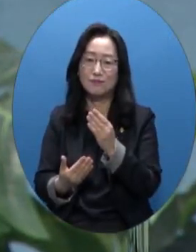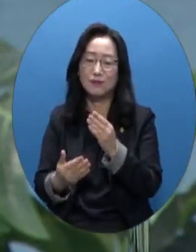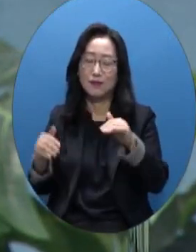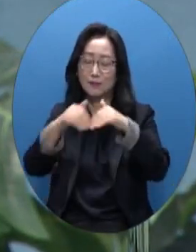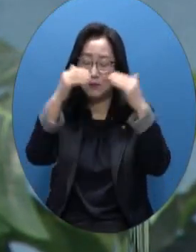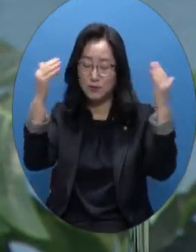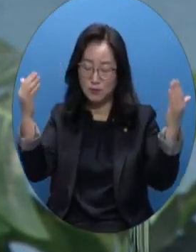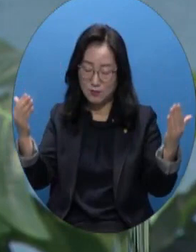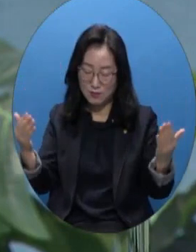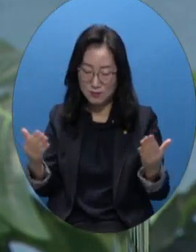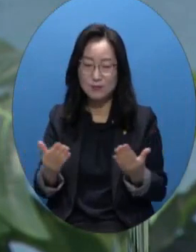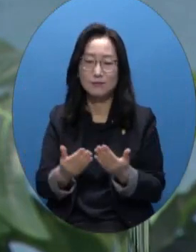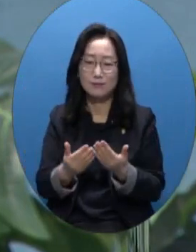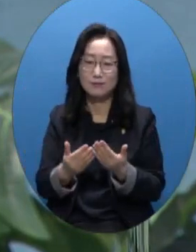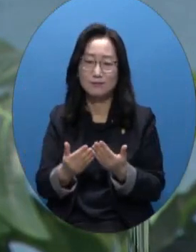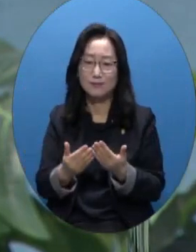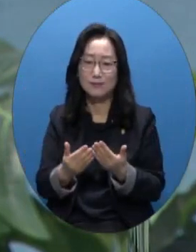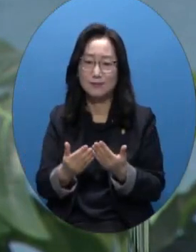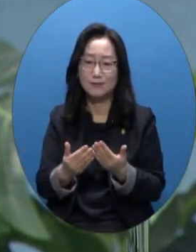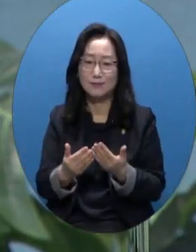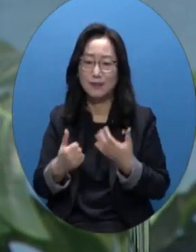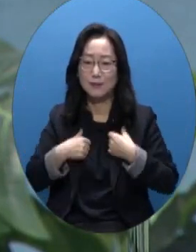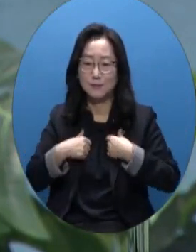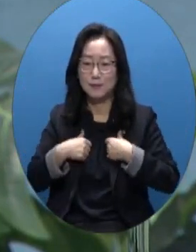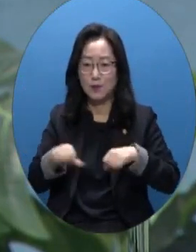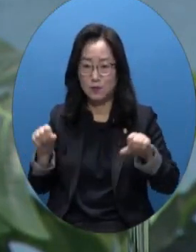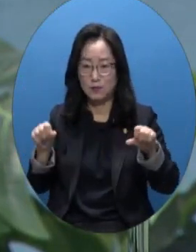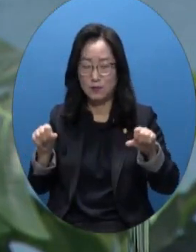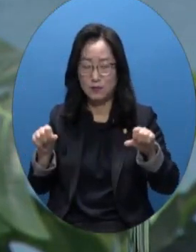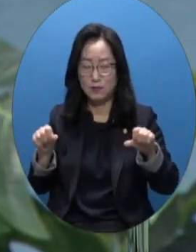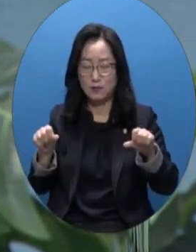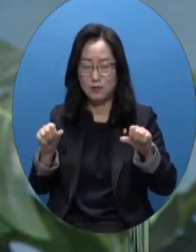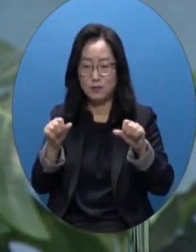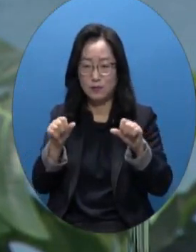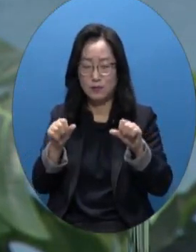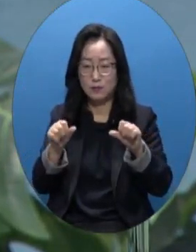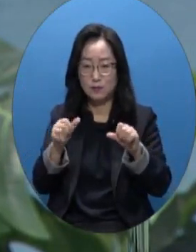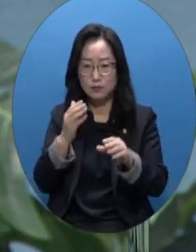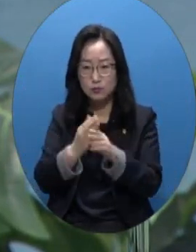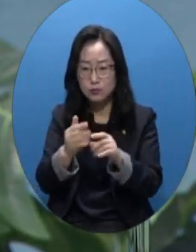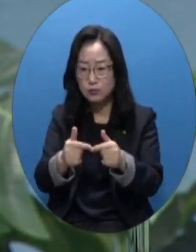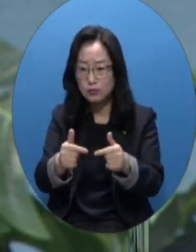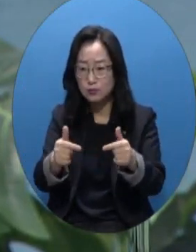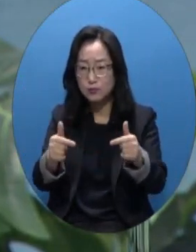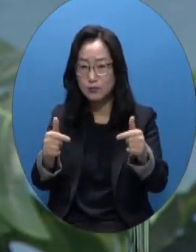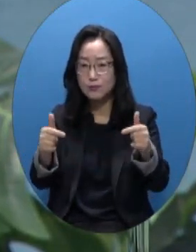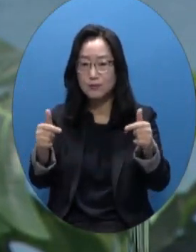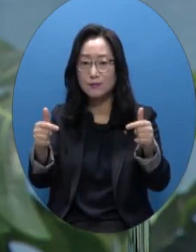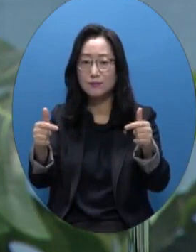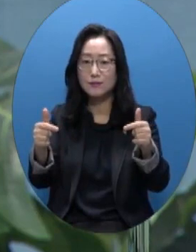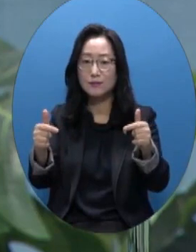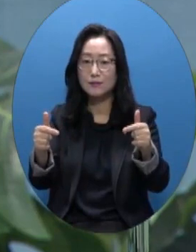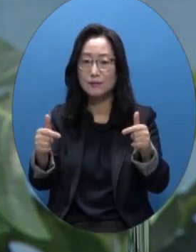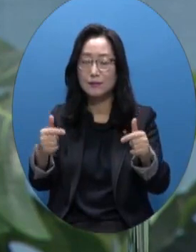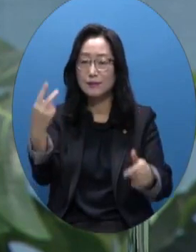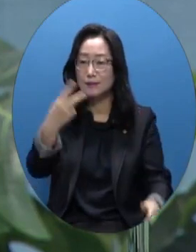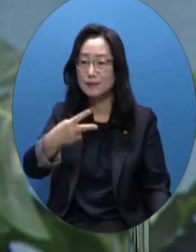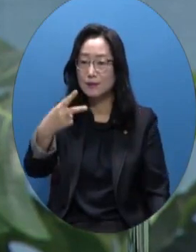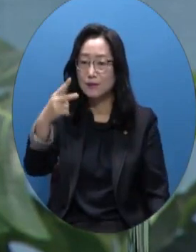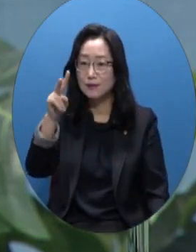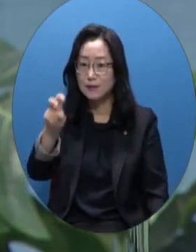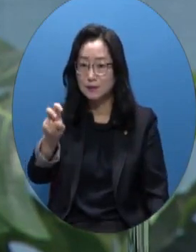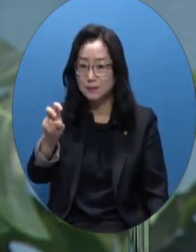모든 것을 포기하는 사람들이 늘어나고 있습니다 2020